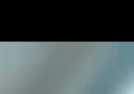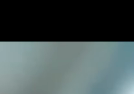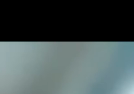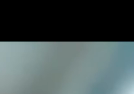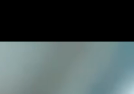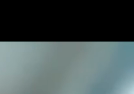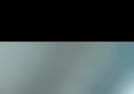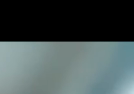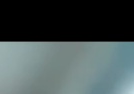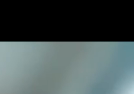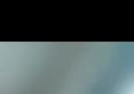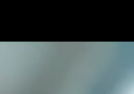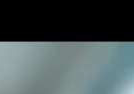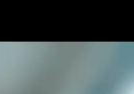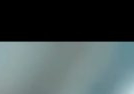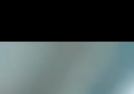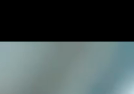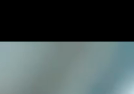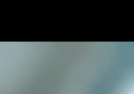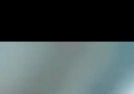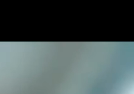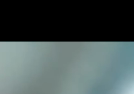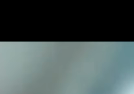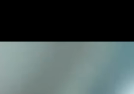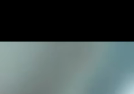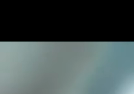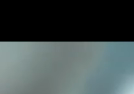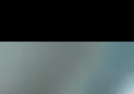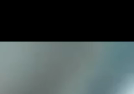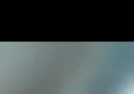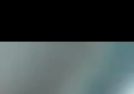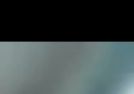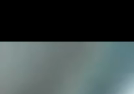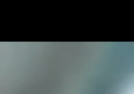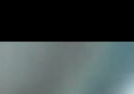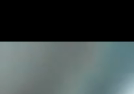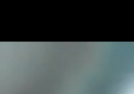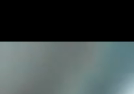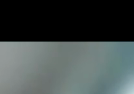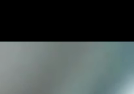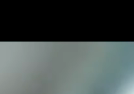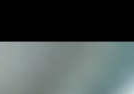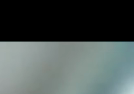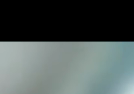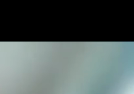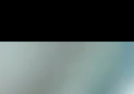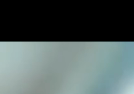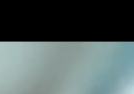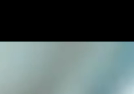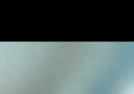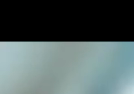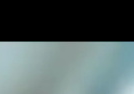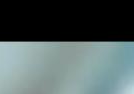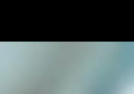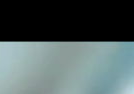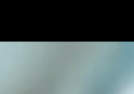departementet som har bestilt, eller gitt oss oppdrag å få dette utført. Så det er de som styrer veldig mye i forhold til hva